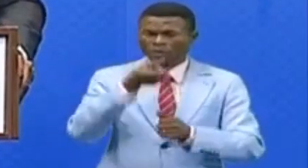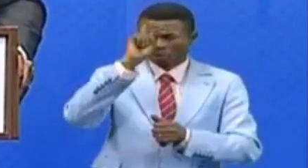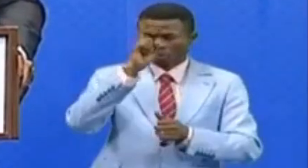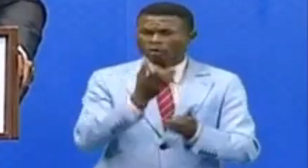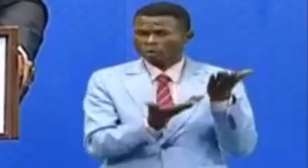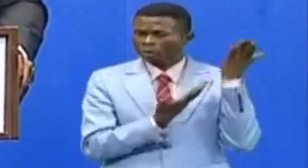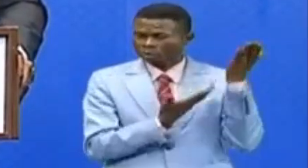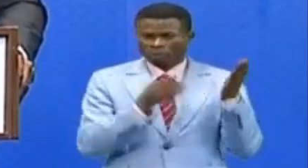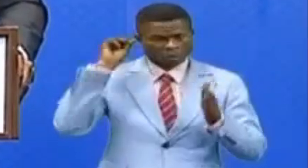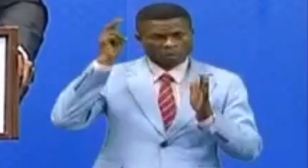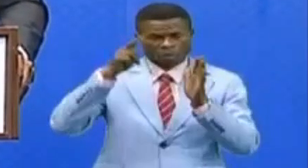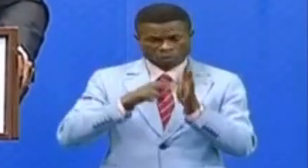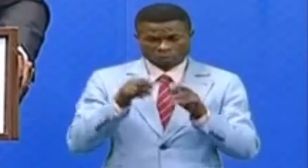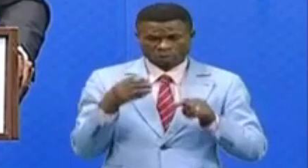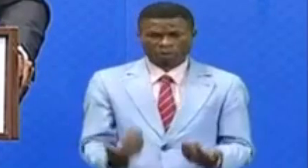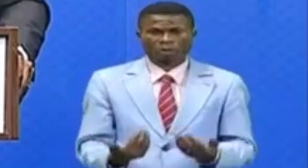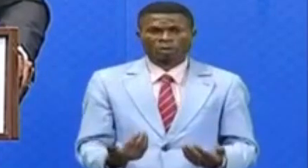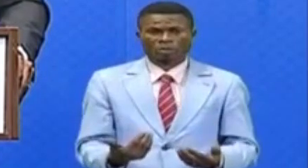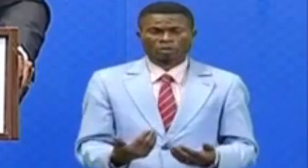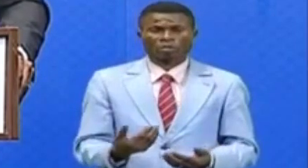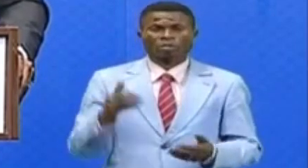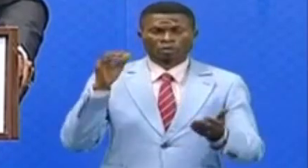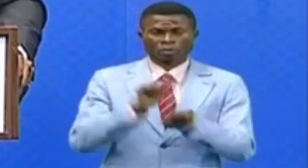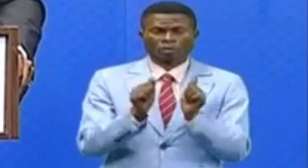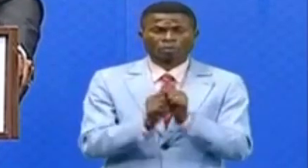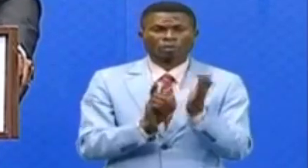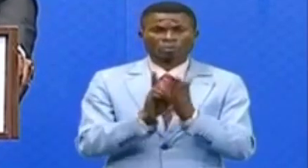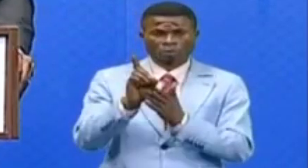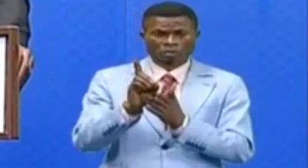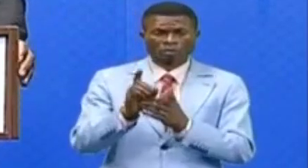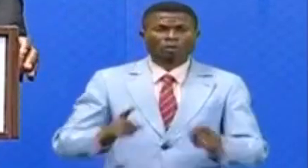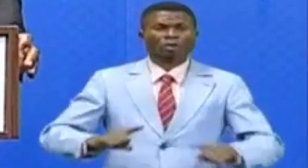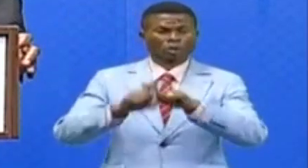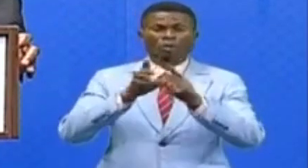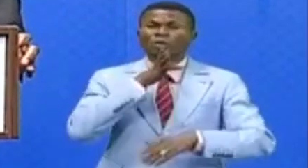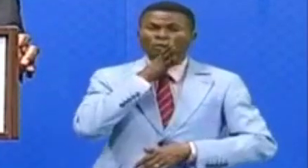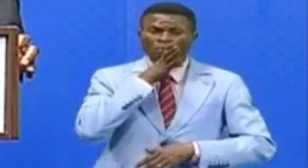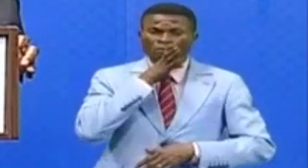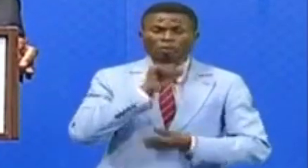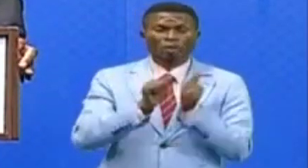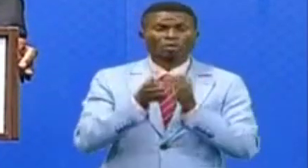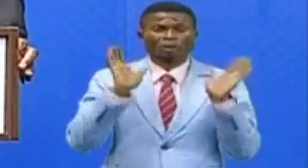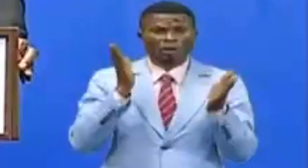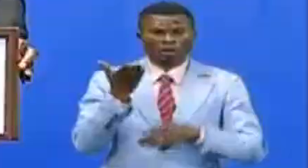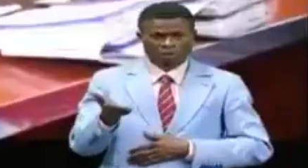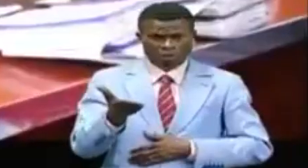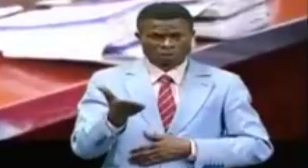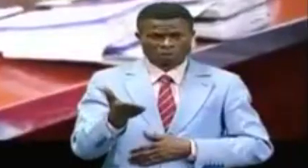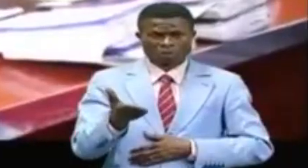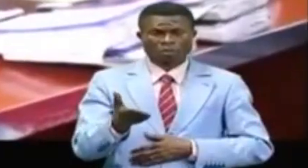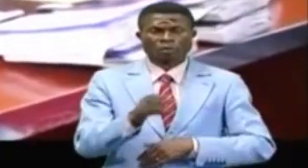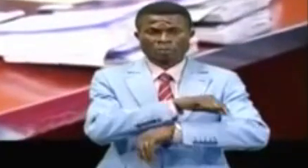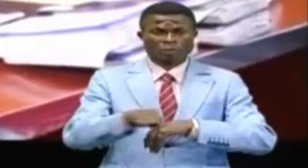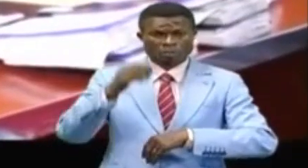majeures du gouvernement en ce moment. Compte tenu du développement de ces conflits et de ses conséquences, il se tient au